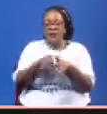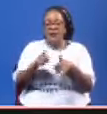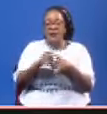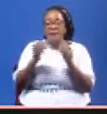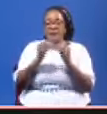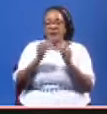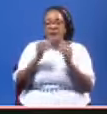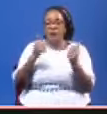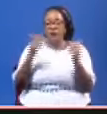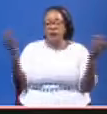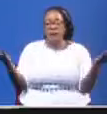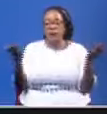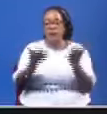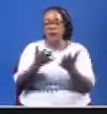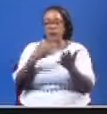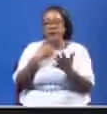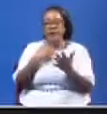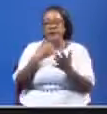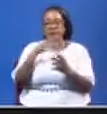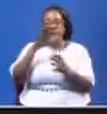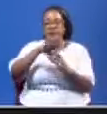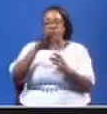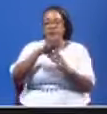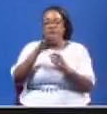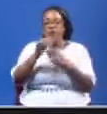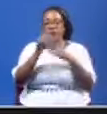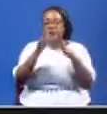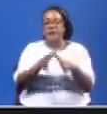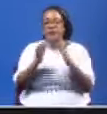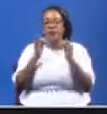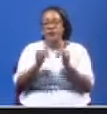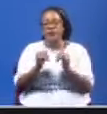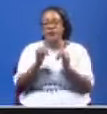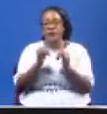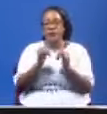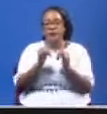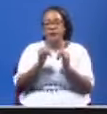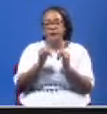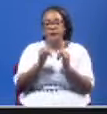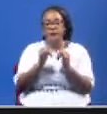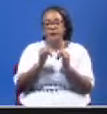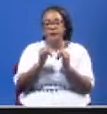wanachama kushiriki zoezi la uchaguzi wa viongozi wapya wa chama.